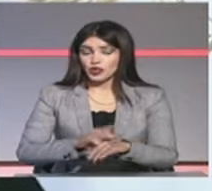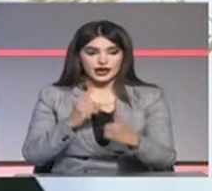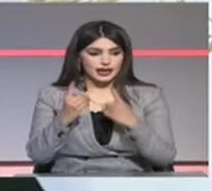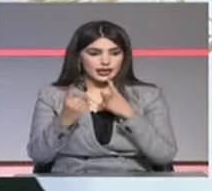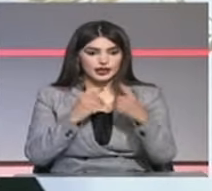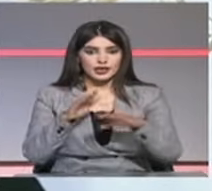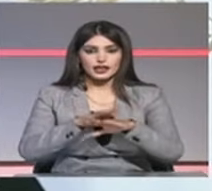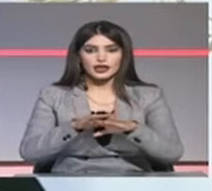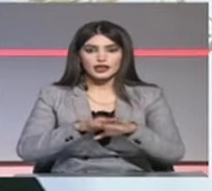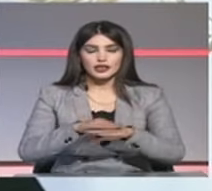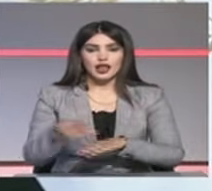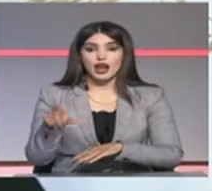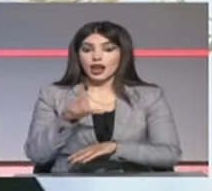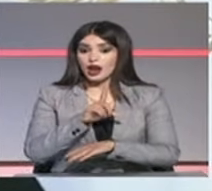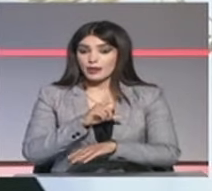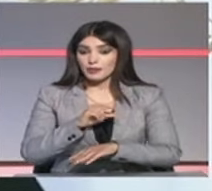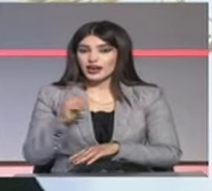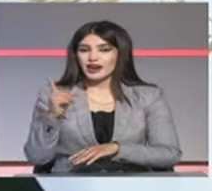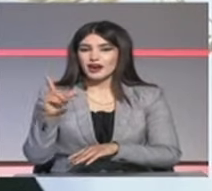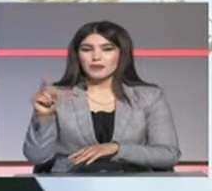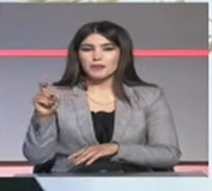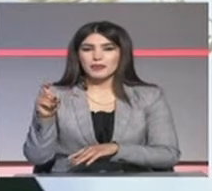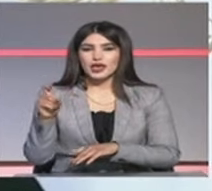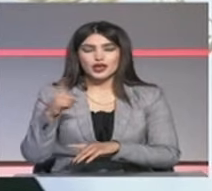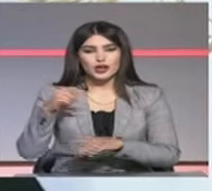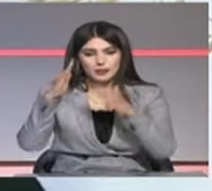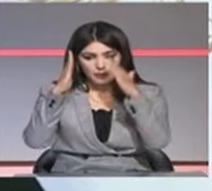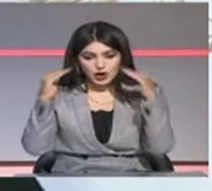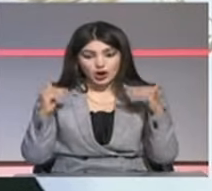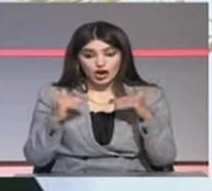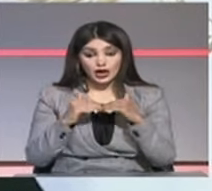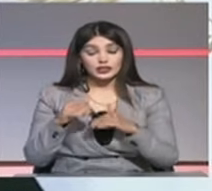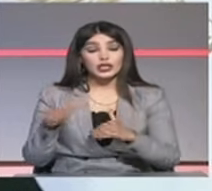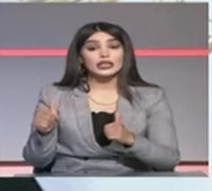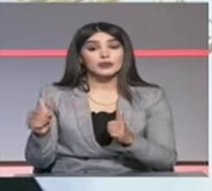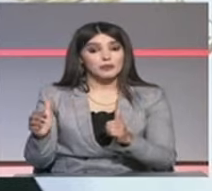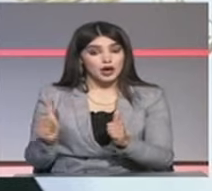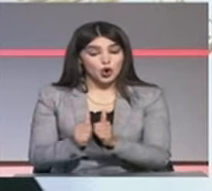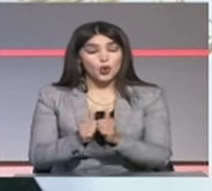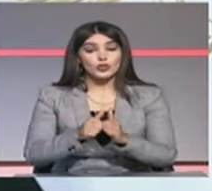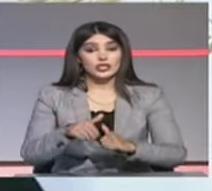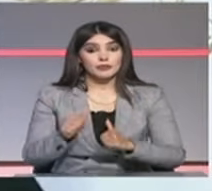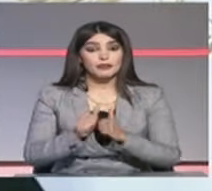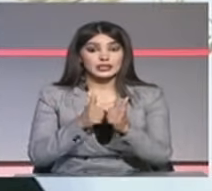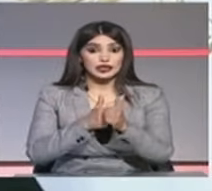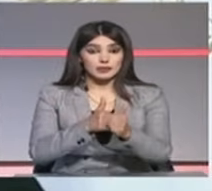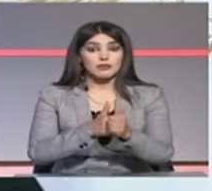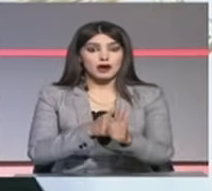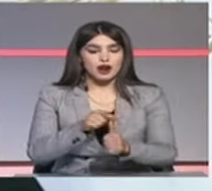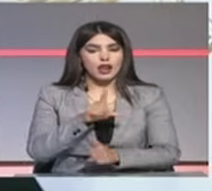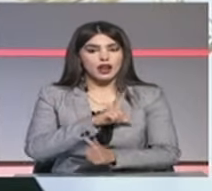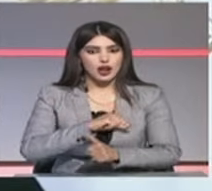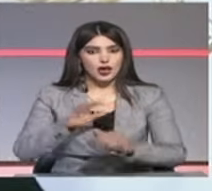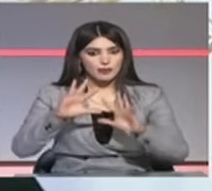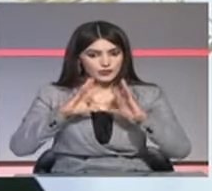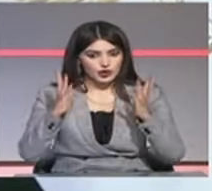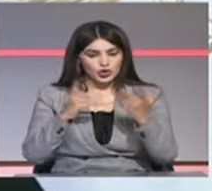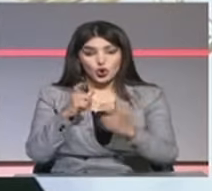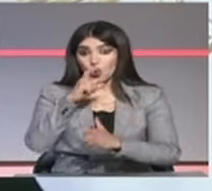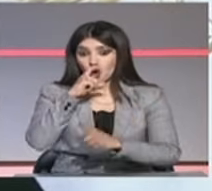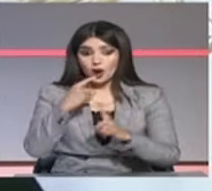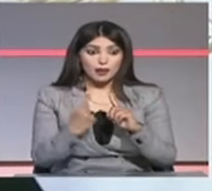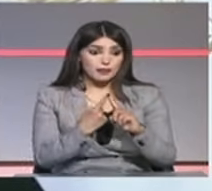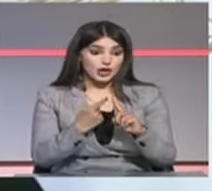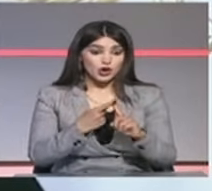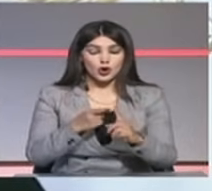قضيه الامن الماء المصري كونه جزءا من الامن القومي العربي والتاكيد على ضروره الحفاظ على